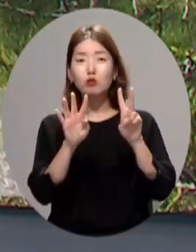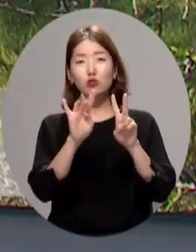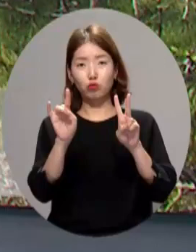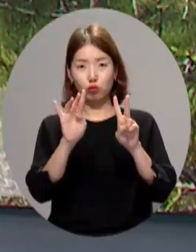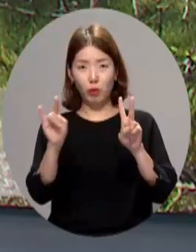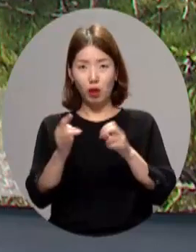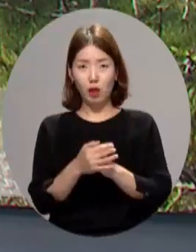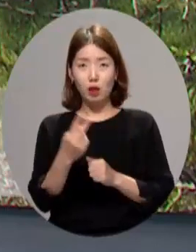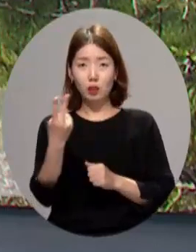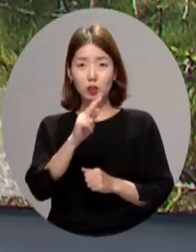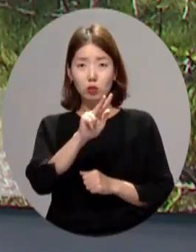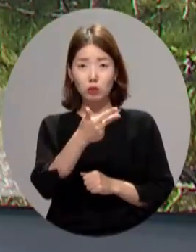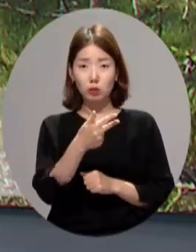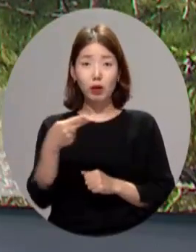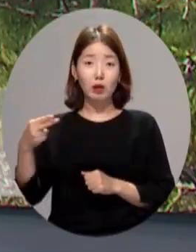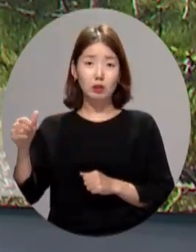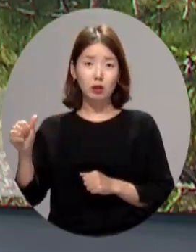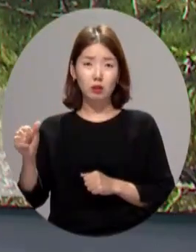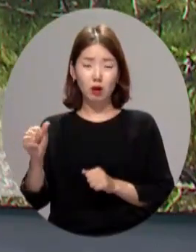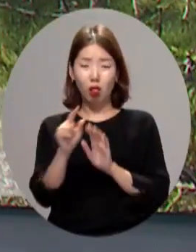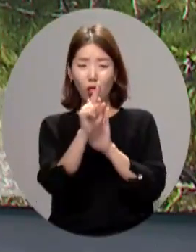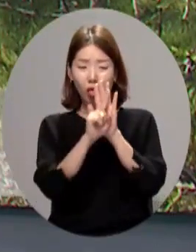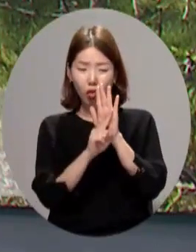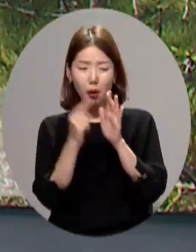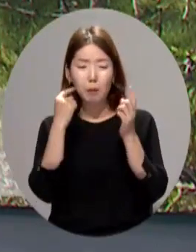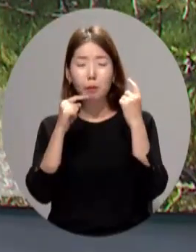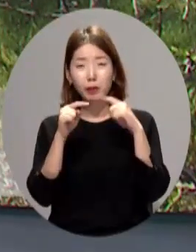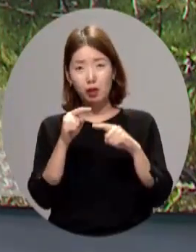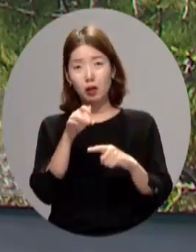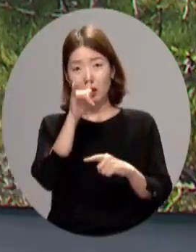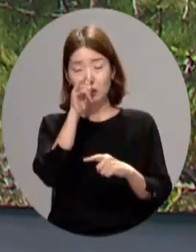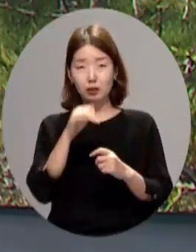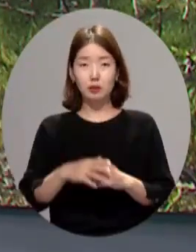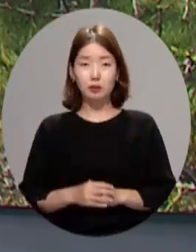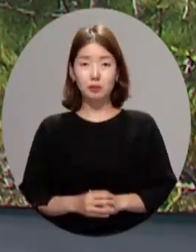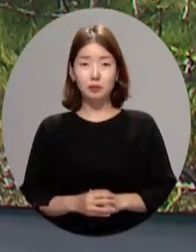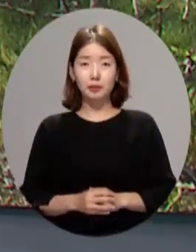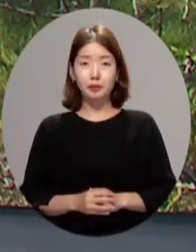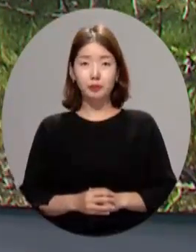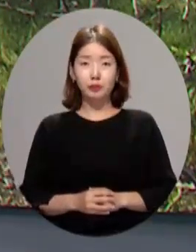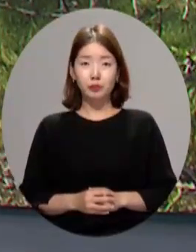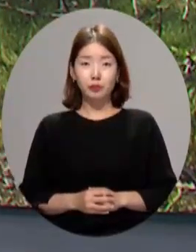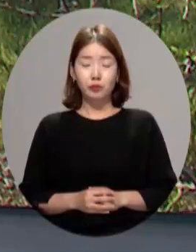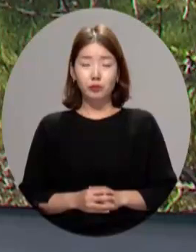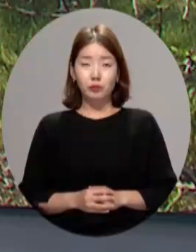배인 2,700헥타르가 냉해를 입은 것으로 나타났습니다. 이창익 기자입니다.